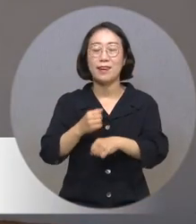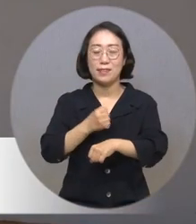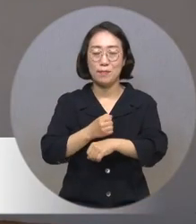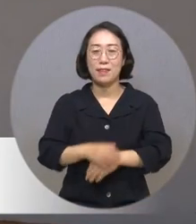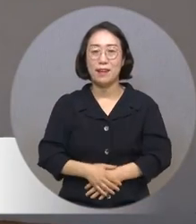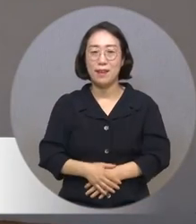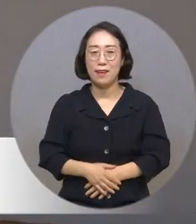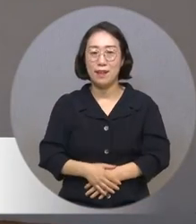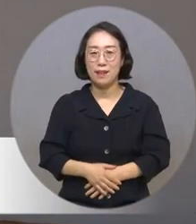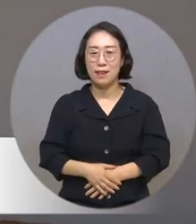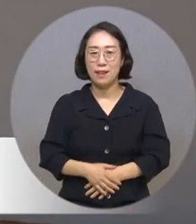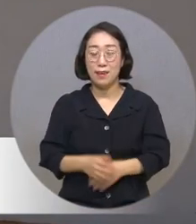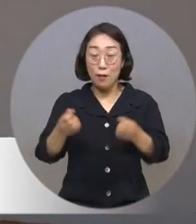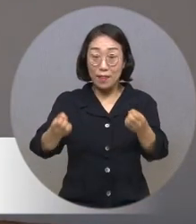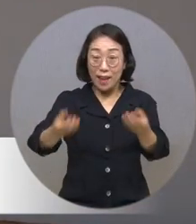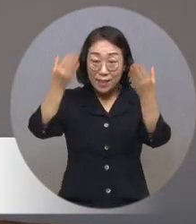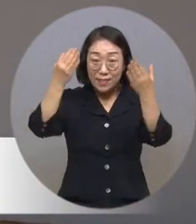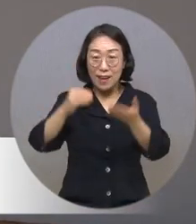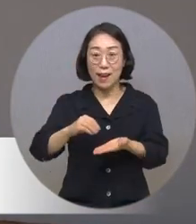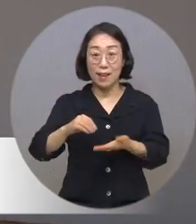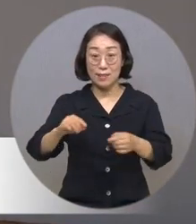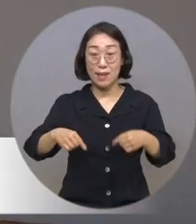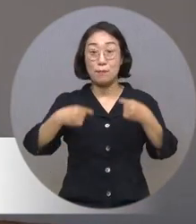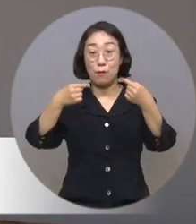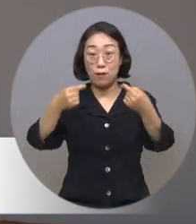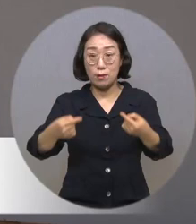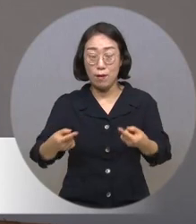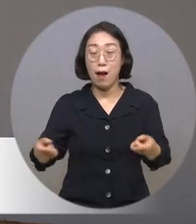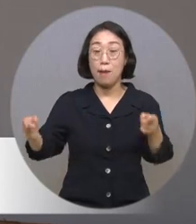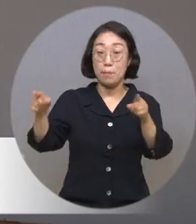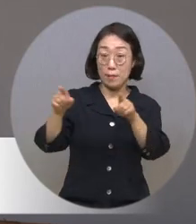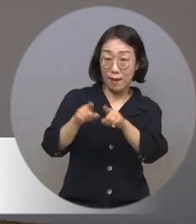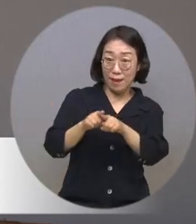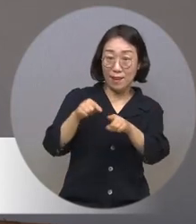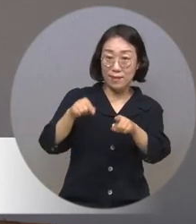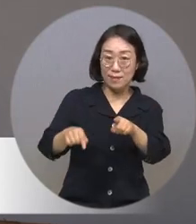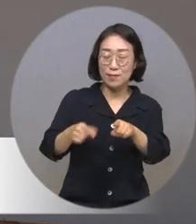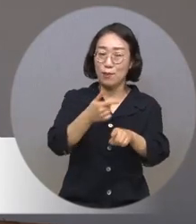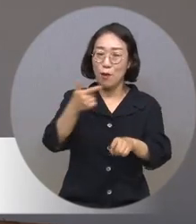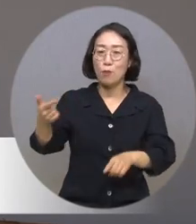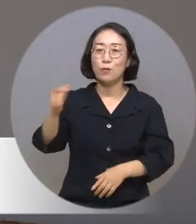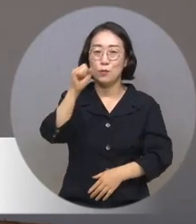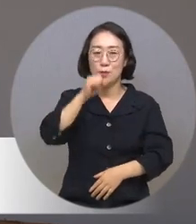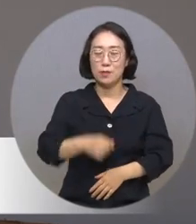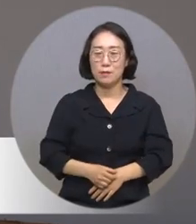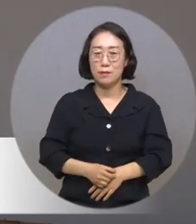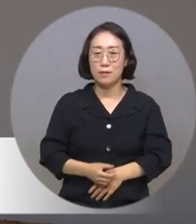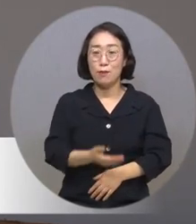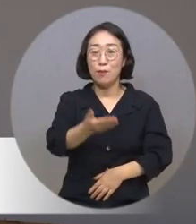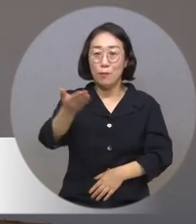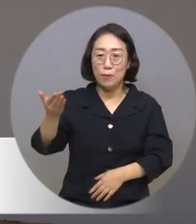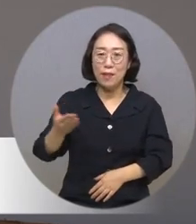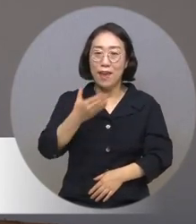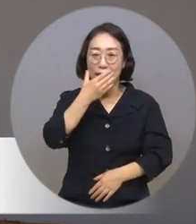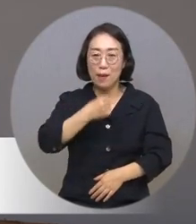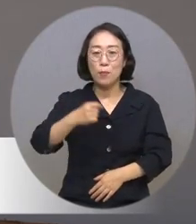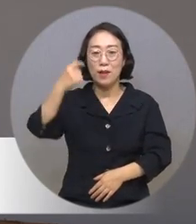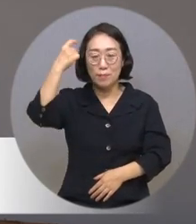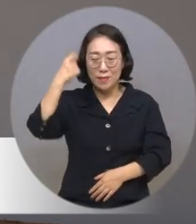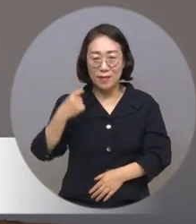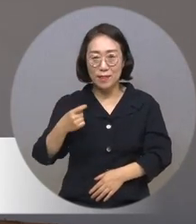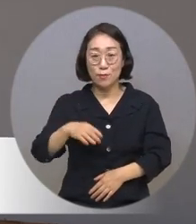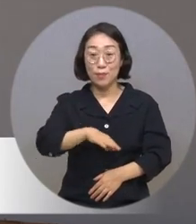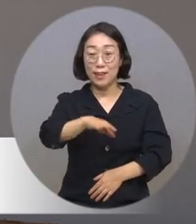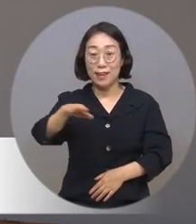이런 행사에서 같이 함께 하게 되니 너무 좋습니다. 많은 분들도 행복함을 느끼고요.